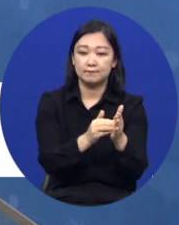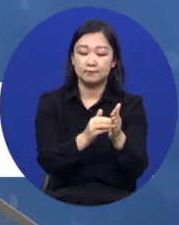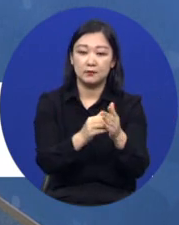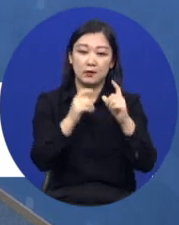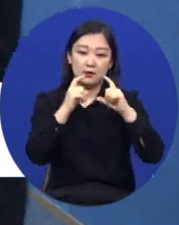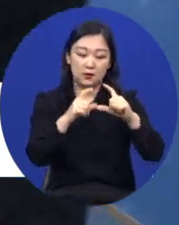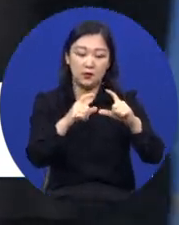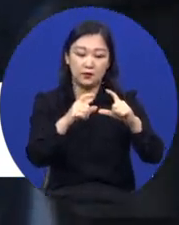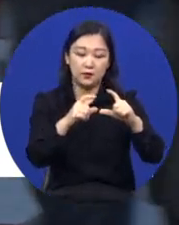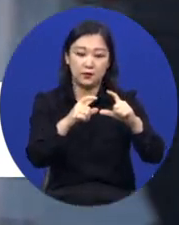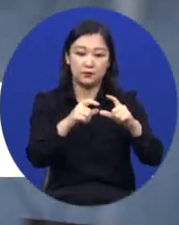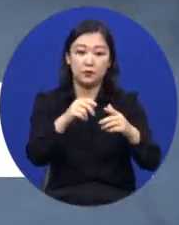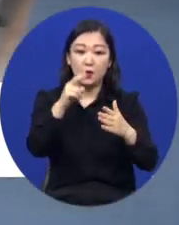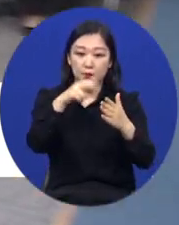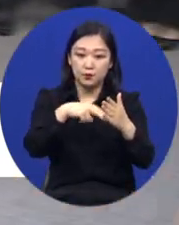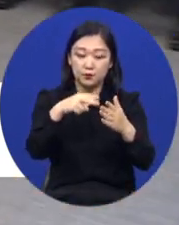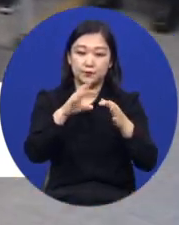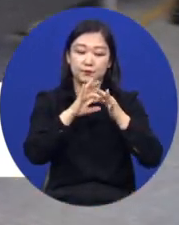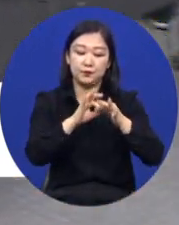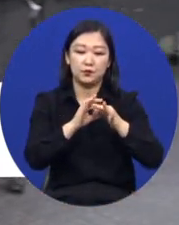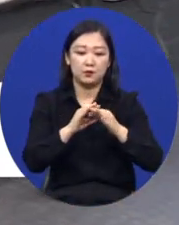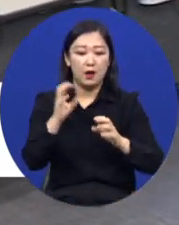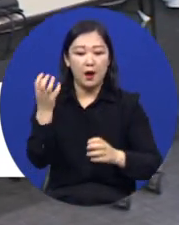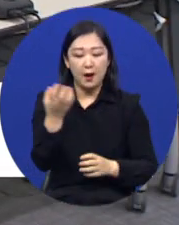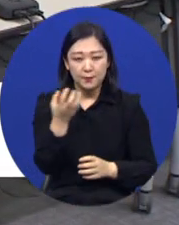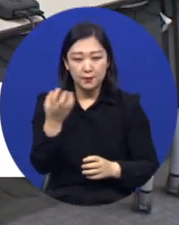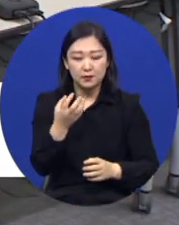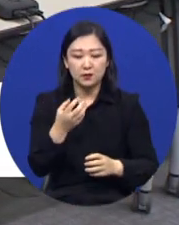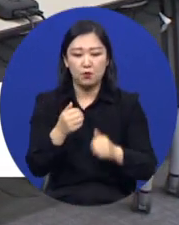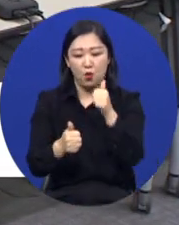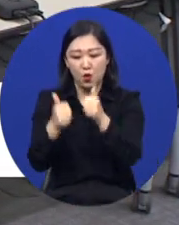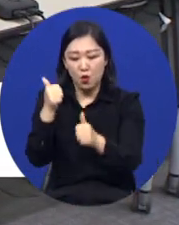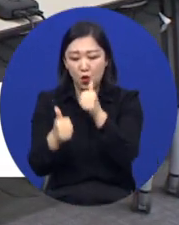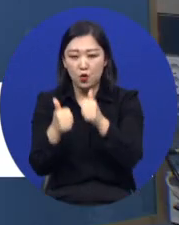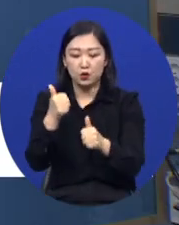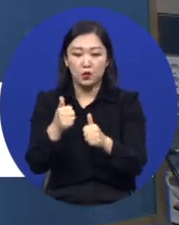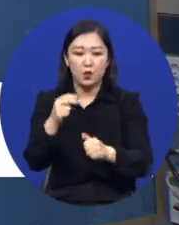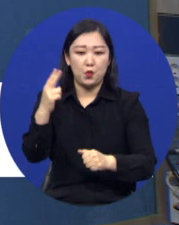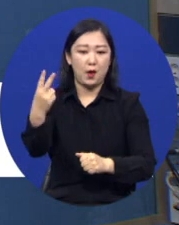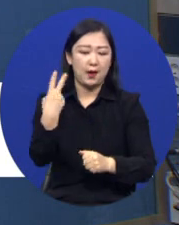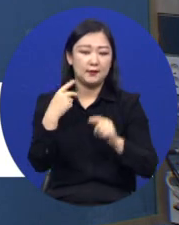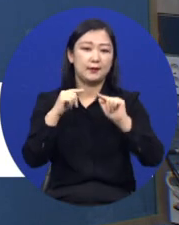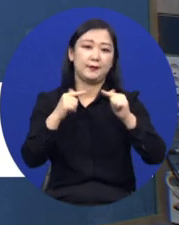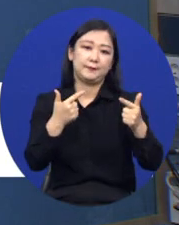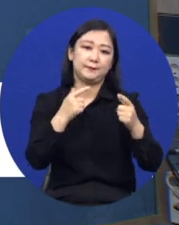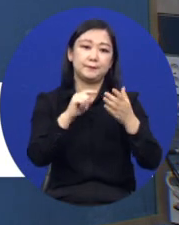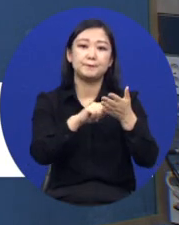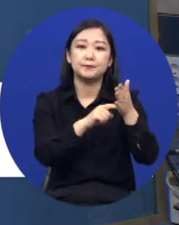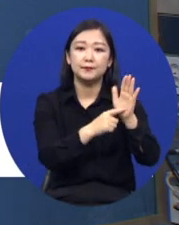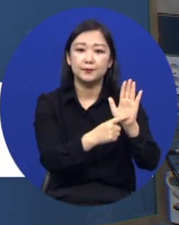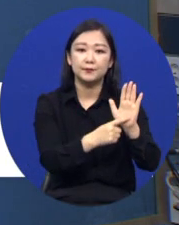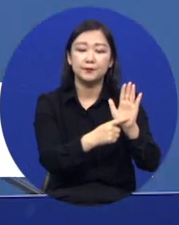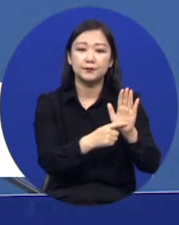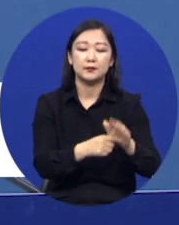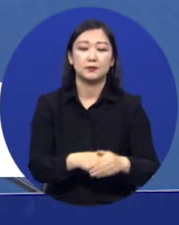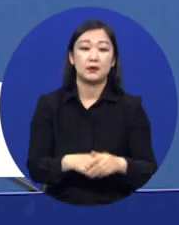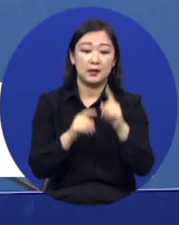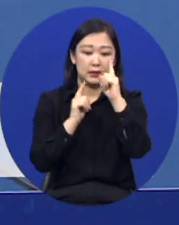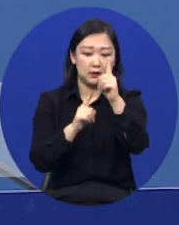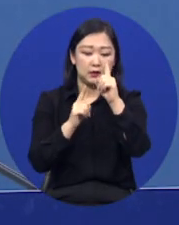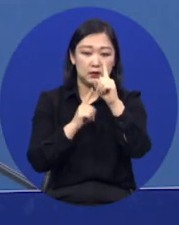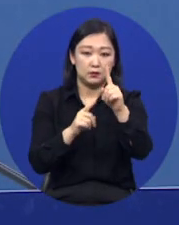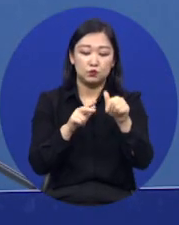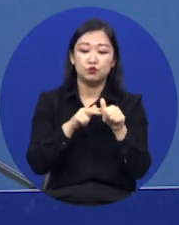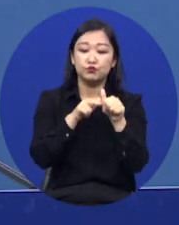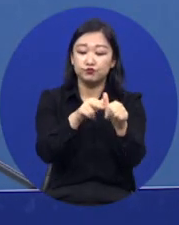통해 다시는 아이들을 아프게 했던 경쟁과 서열의 과거로 돌아가지 않겠다고 밝혔습니다. 한편 이 교육감이